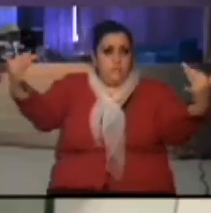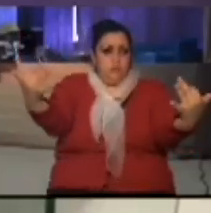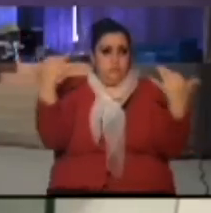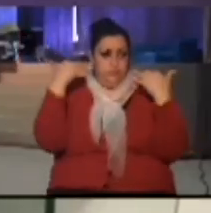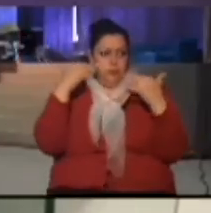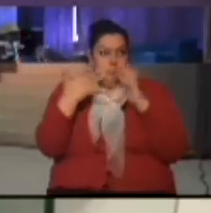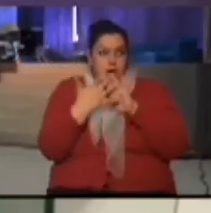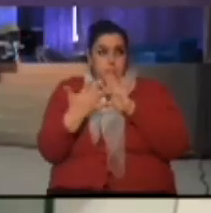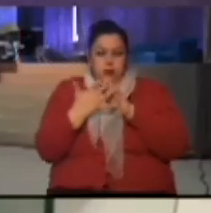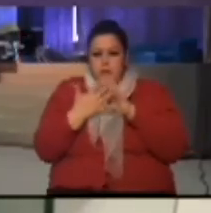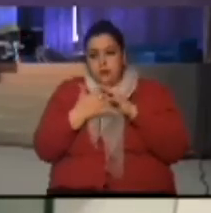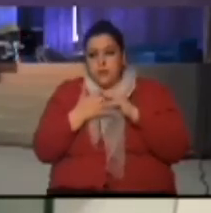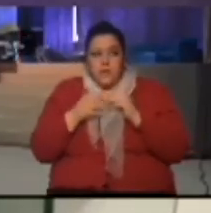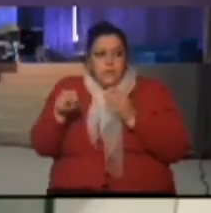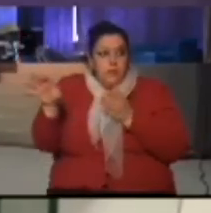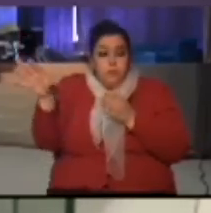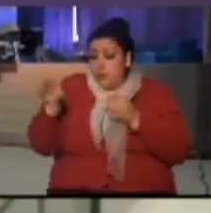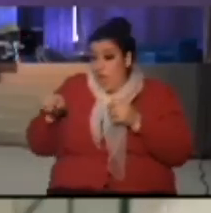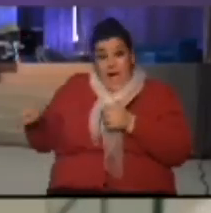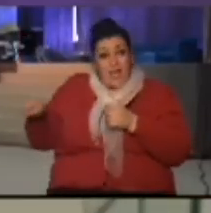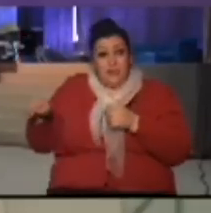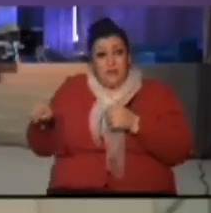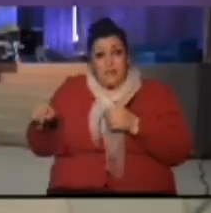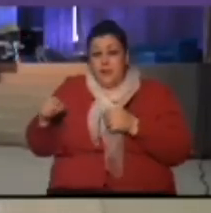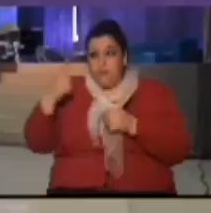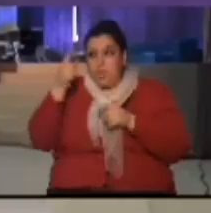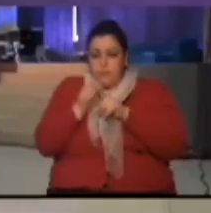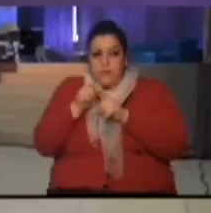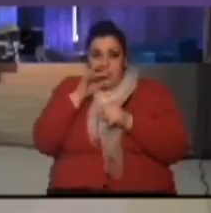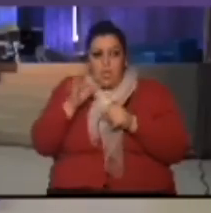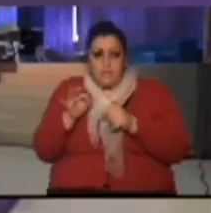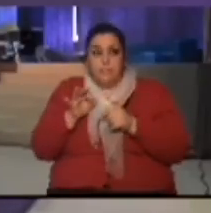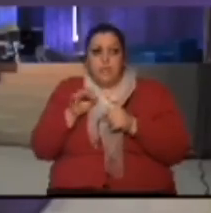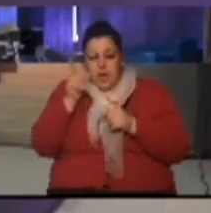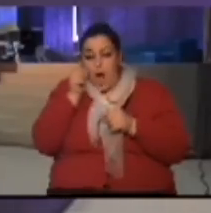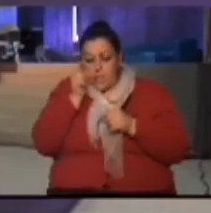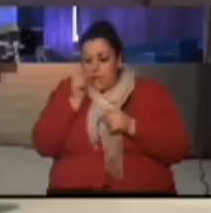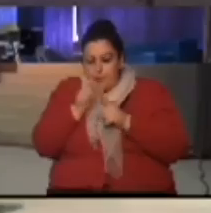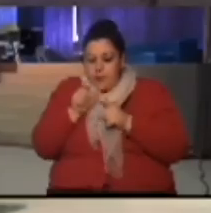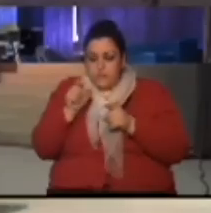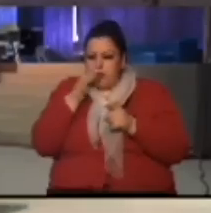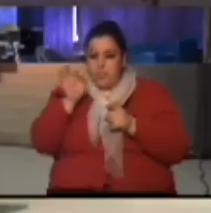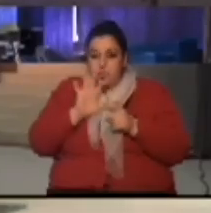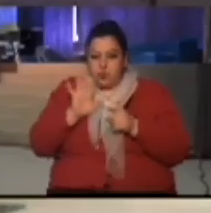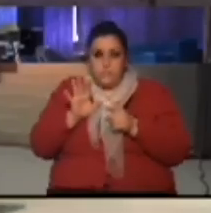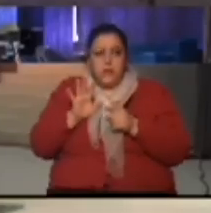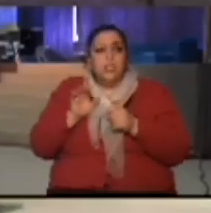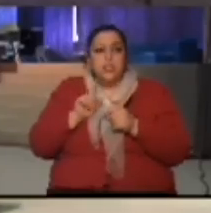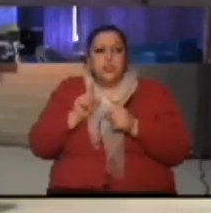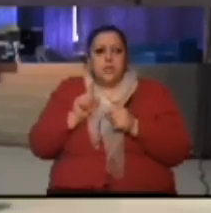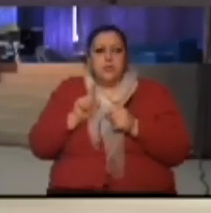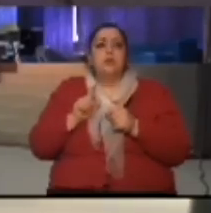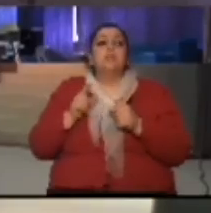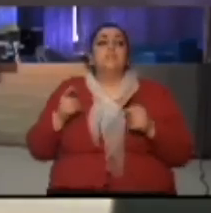Ու ինչ արեցին իրանք, էլի ոչ հայերեն բառը օգտագործելու կներեք, բայց ուզում եմ, որ ուրախ լինի քեզ համար, ճողոպրեցին։